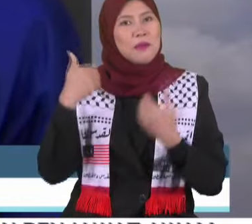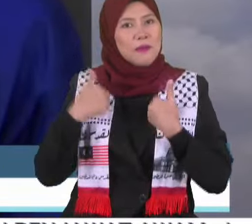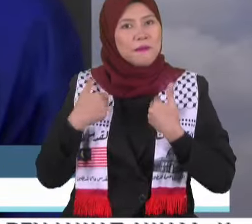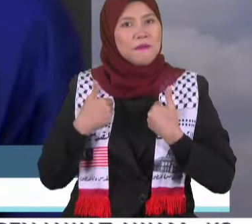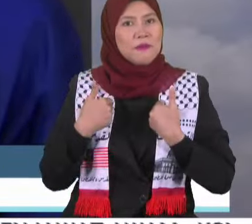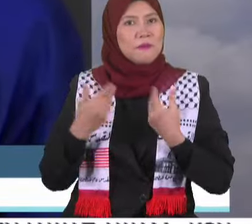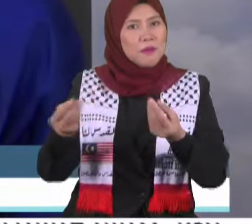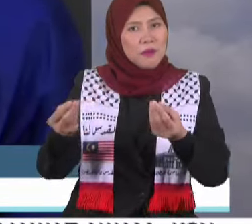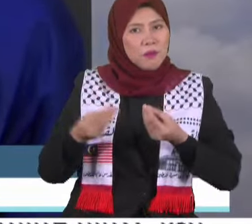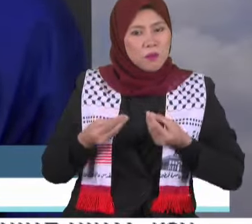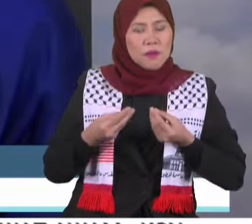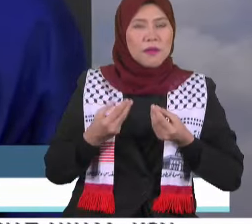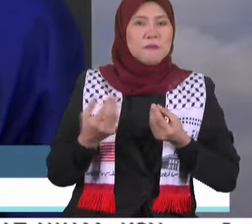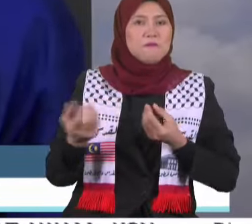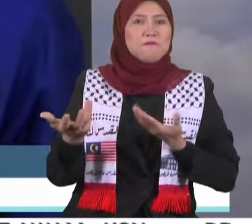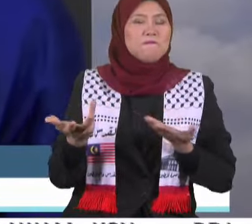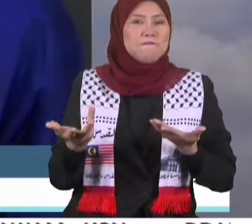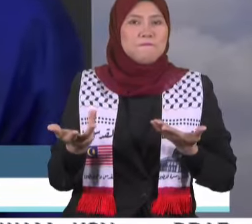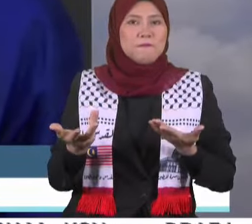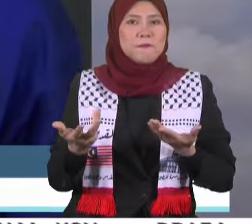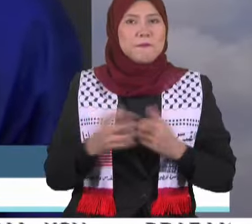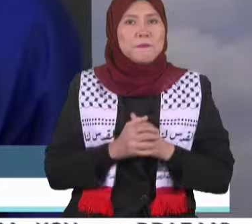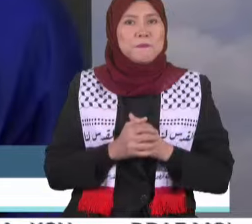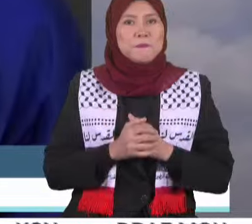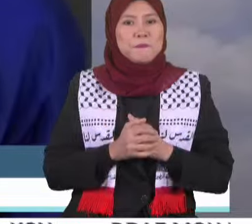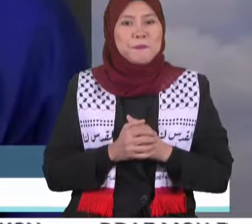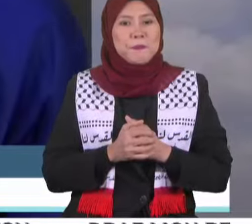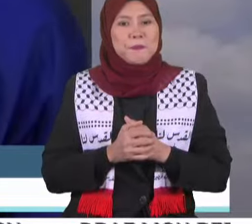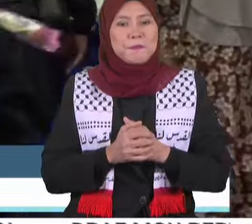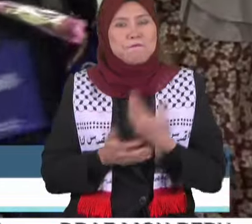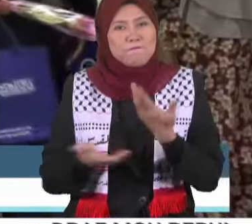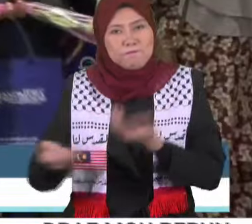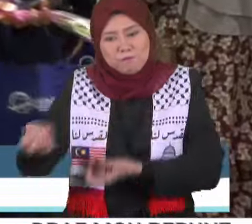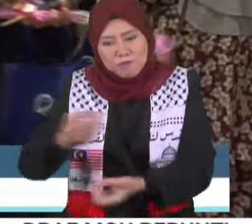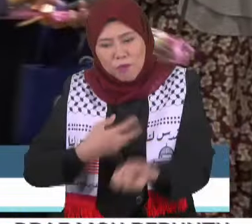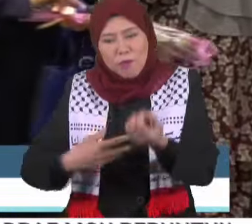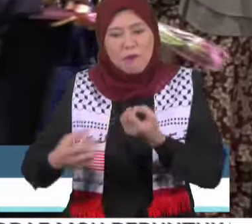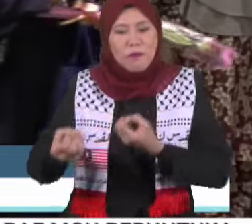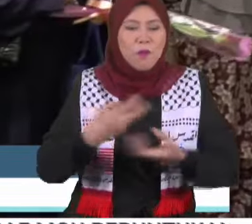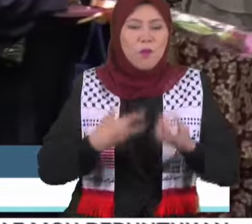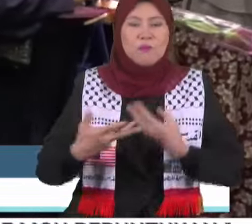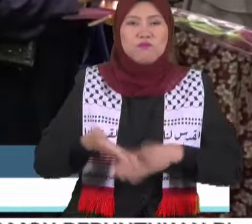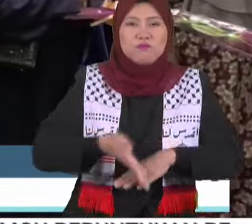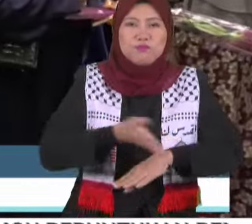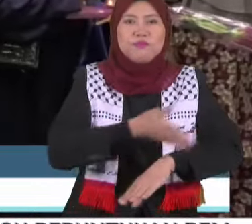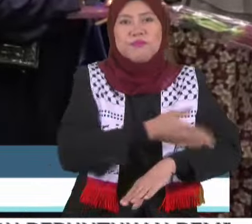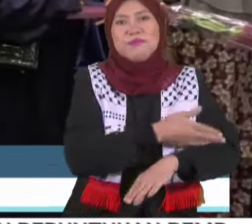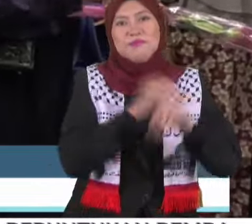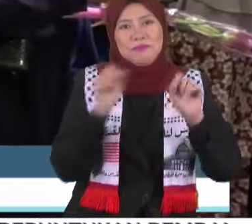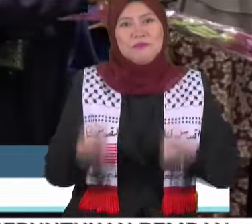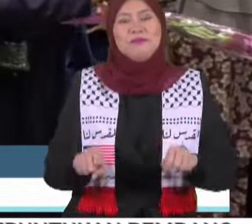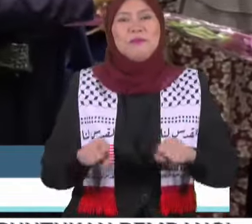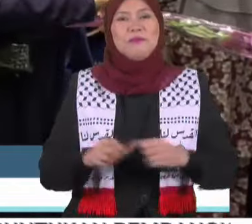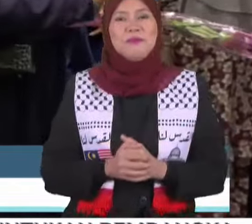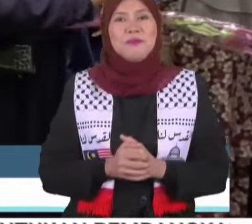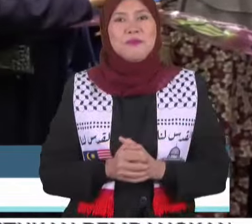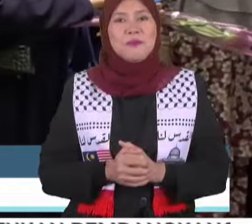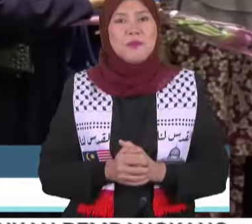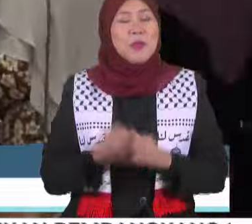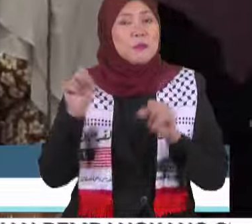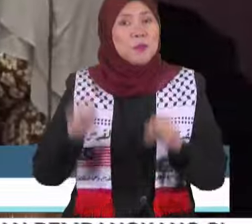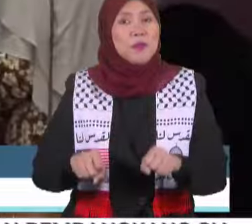membawa kesan-kesan daripada santunan kita kepada mereka. Kita dapat